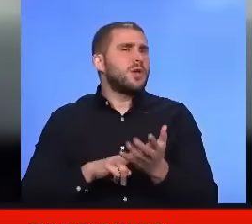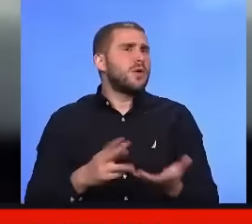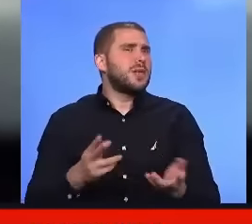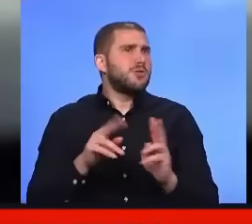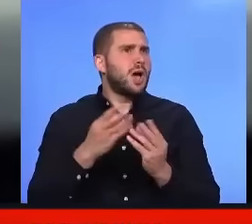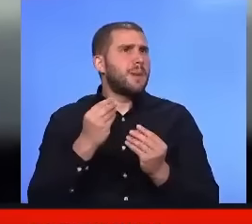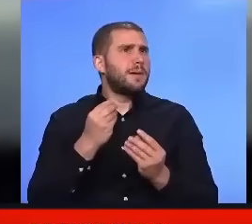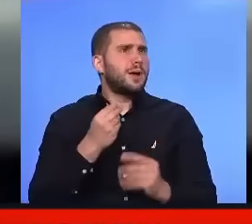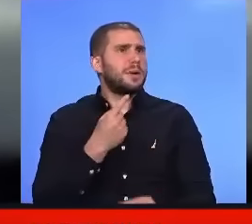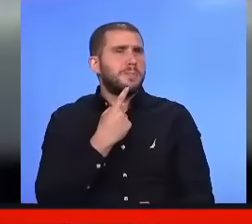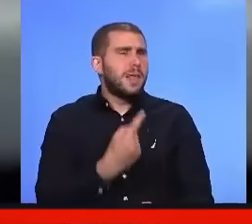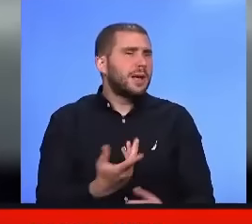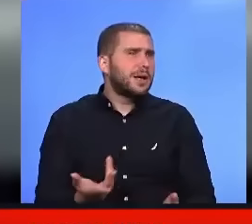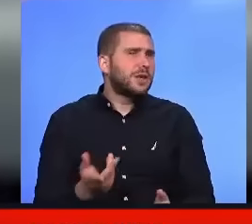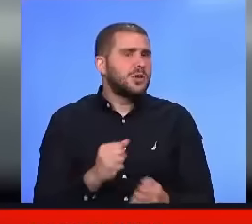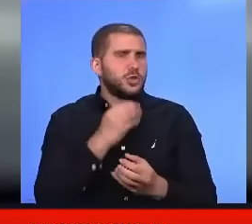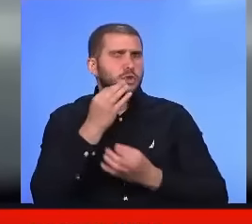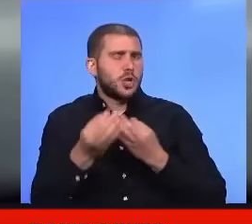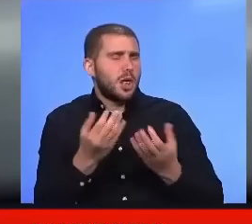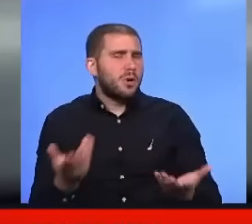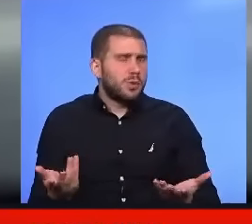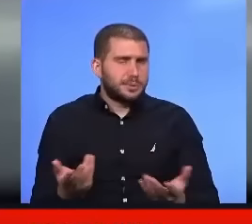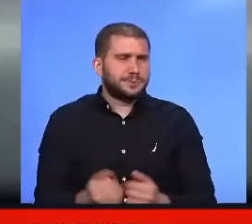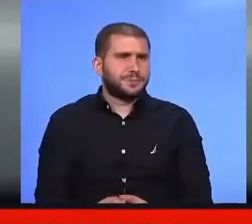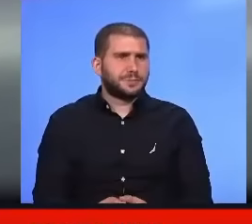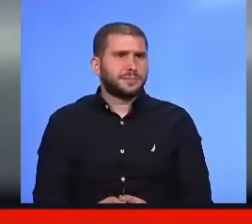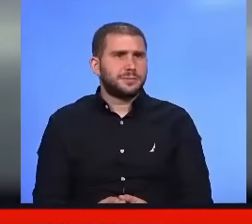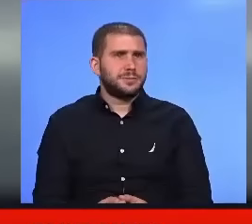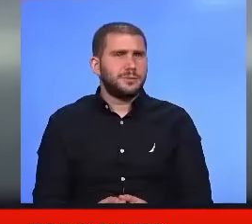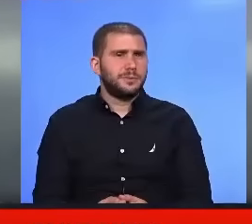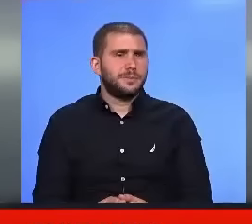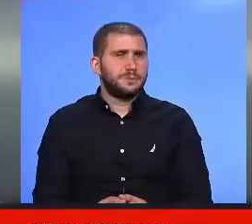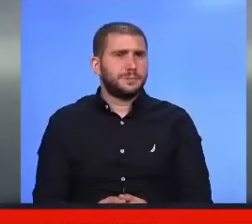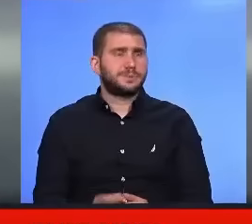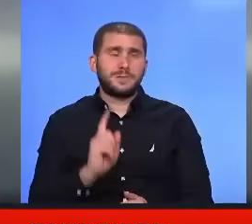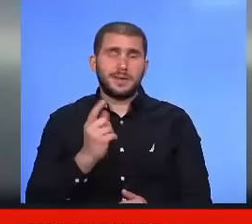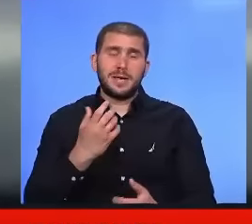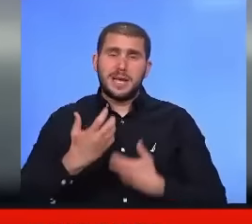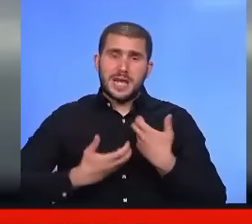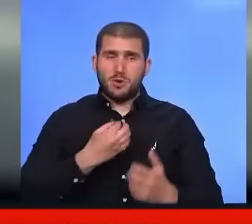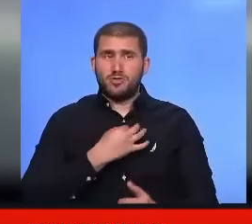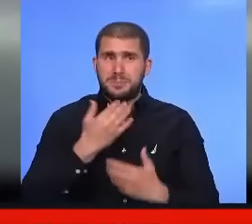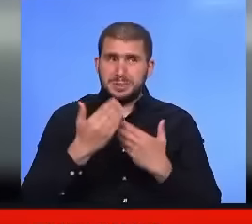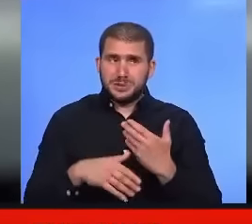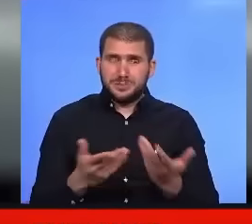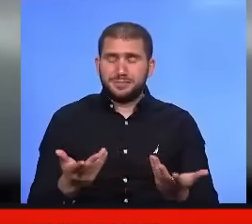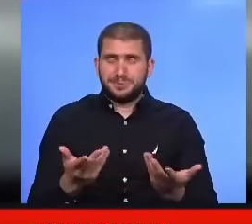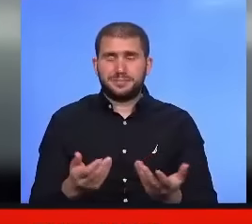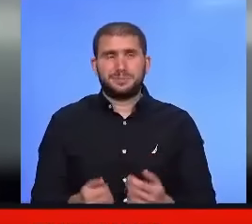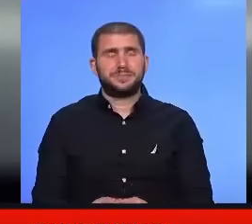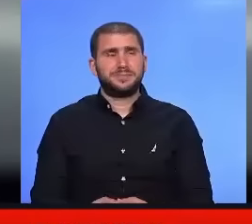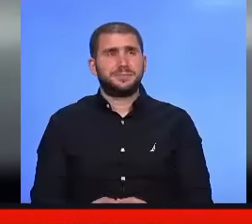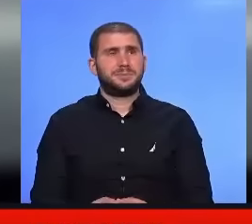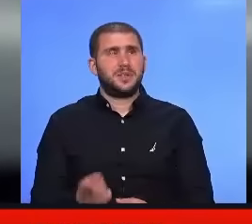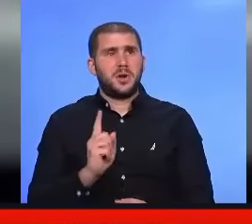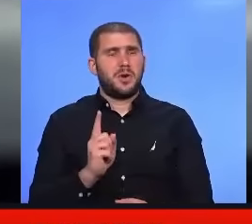הרבה מה להגיד ושאלות לשאול, אבל הכעס שלי הוא זה שבסופו של דבר לא